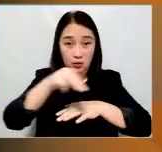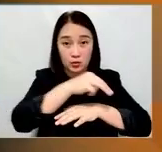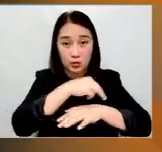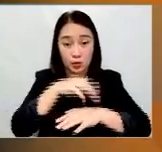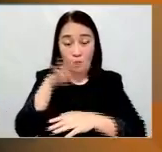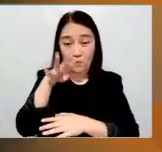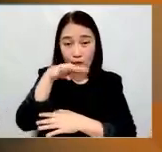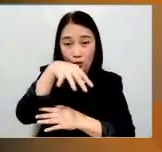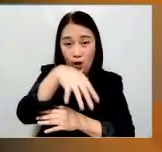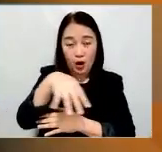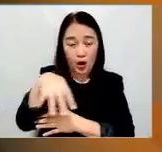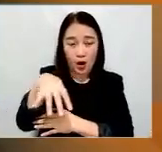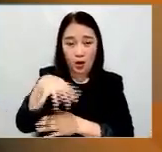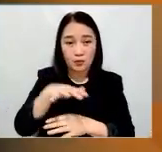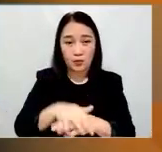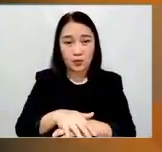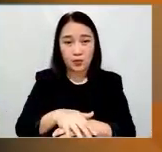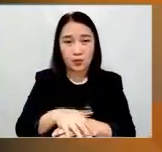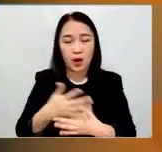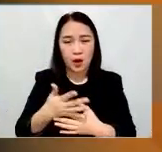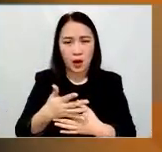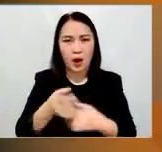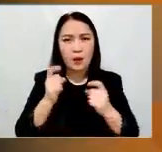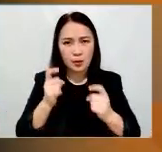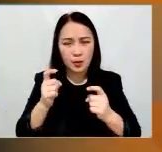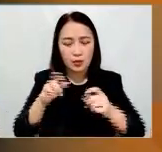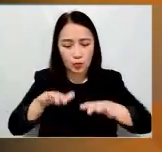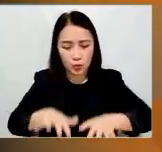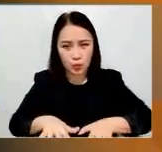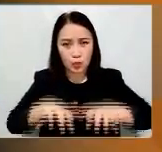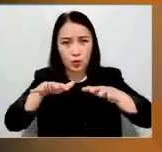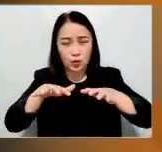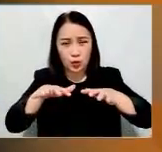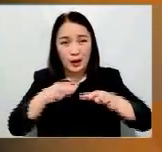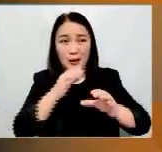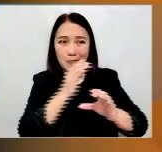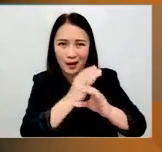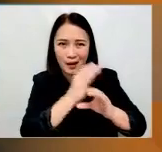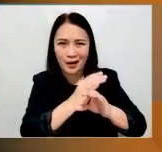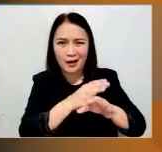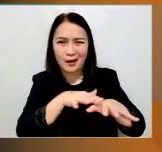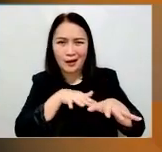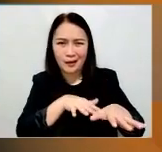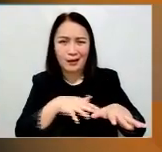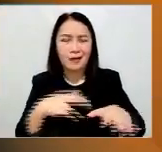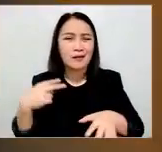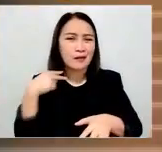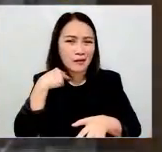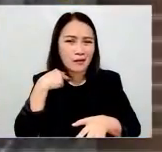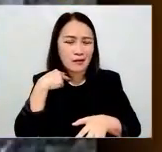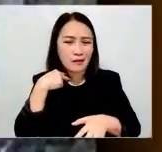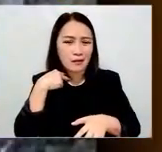itong Huwebes. Dahil sa bigla ang pagbaha, may mga sasakyang tumirik sa kalsada.